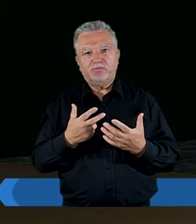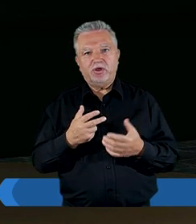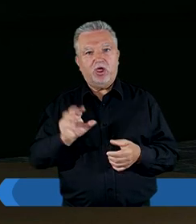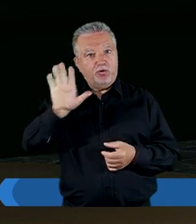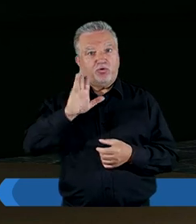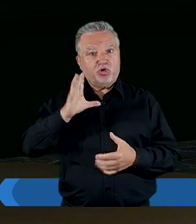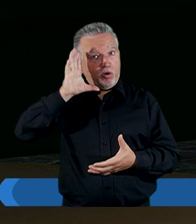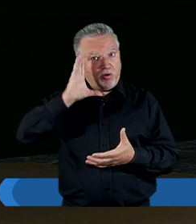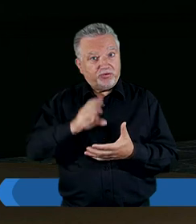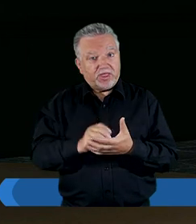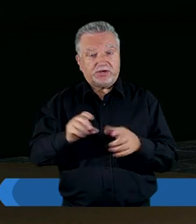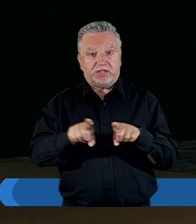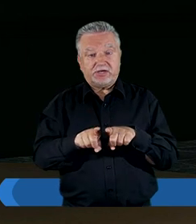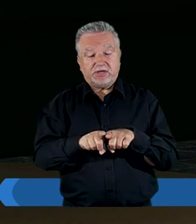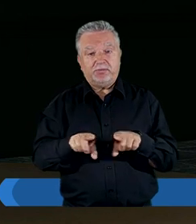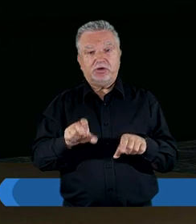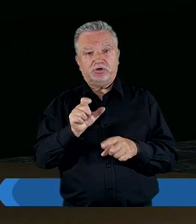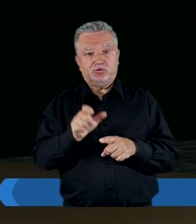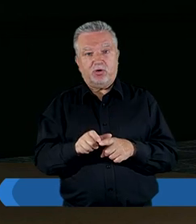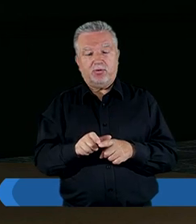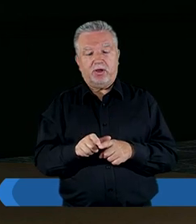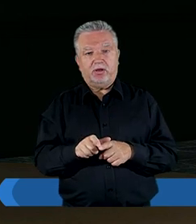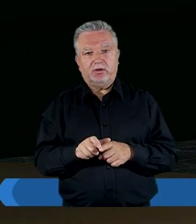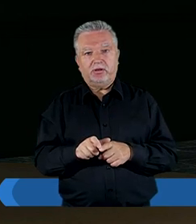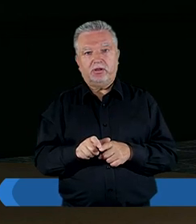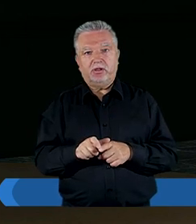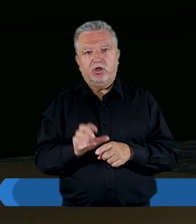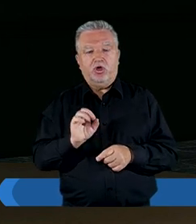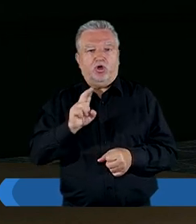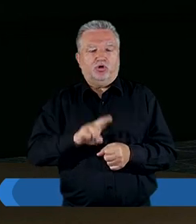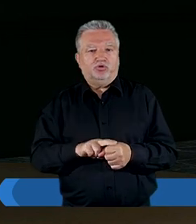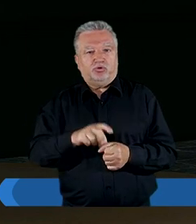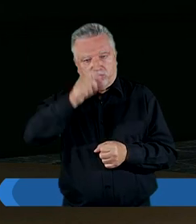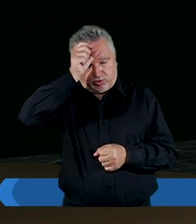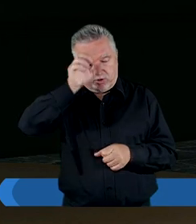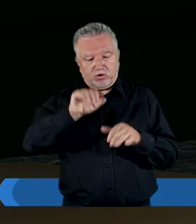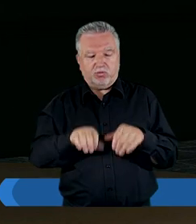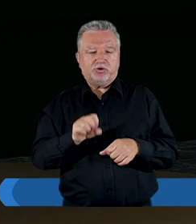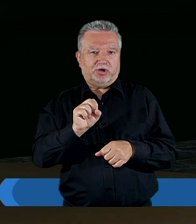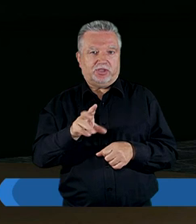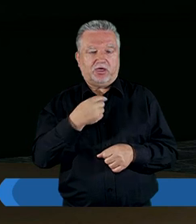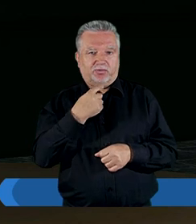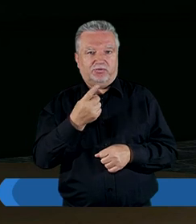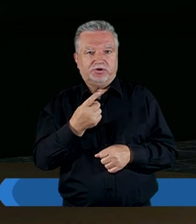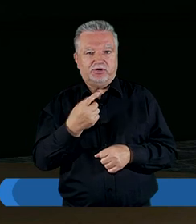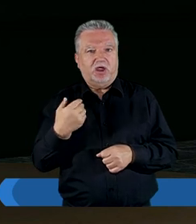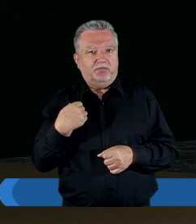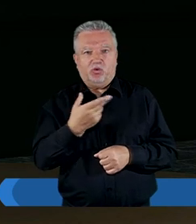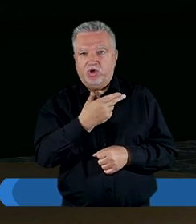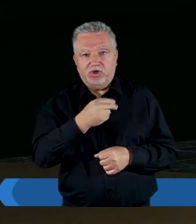powtarza, jest bardzo niezwykłe, dlatego że no, o którym człowieku w ogóle można byłoby coś takiego powiedzieć, że był